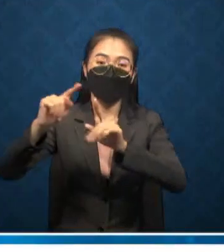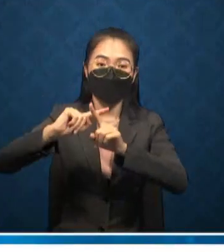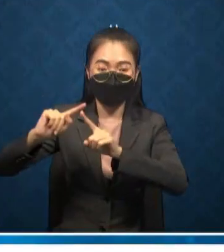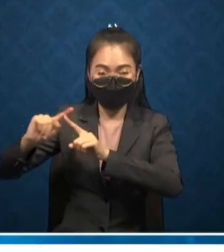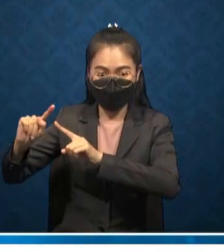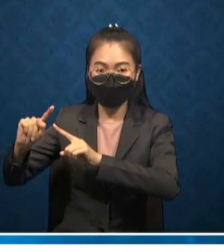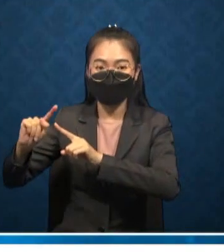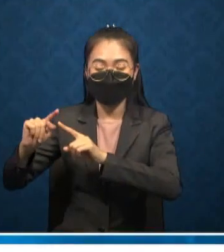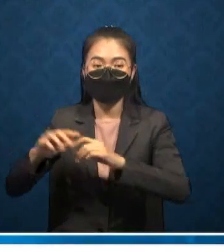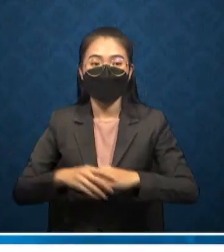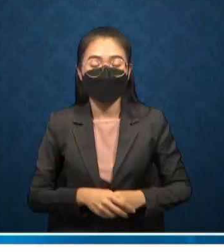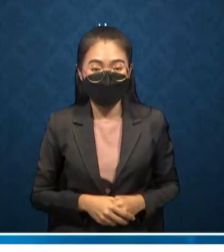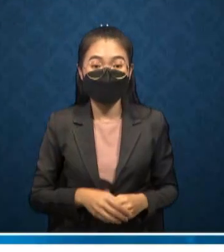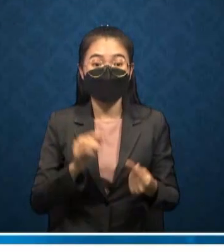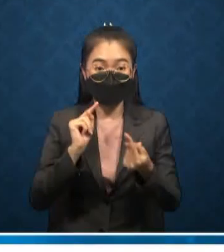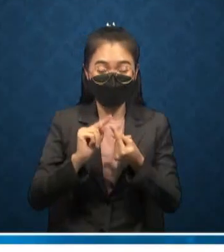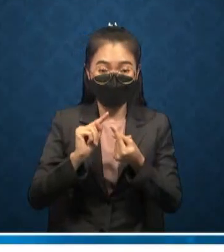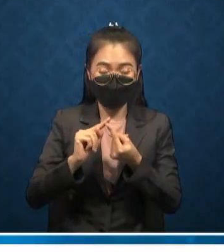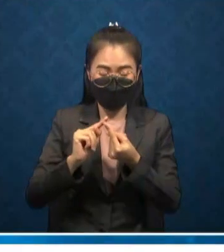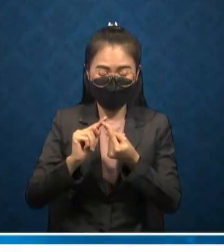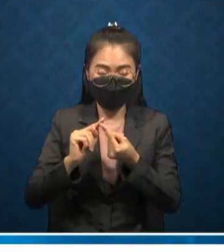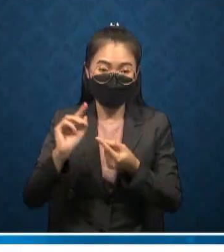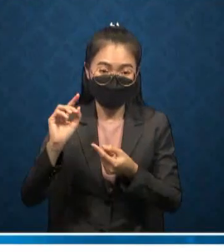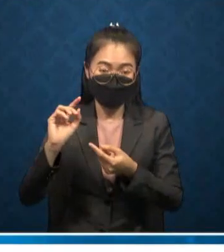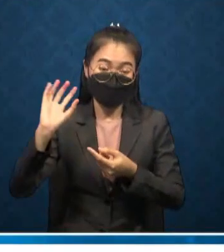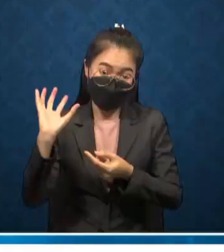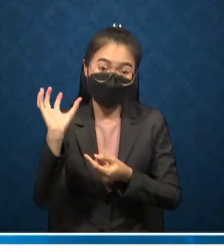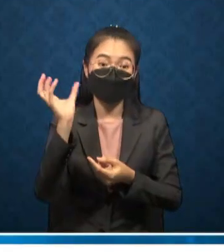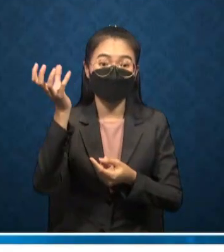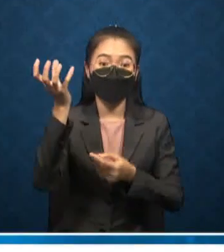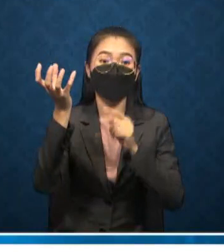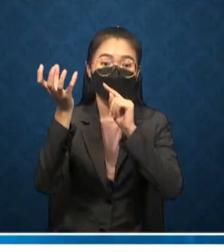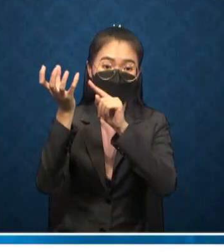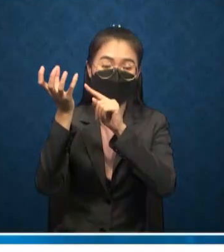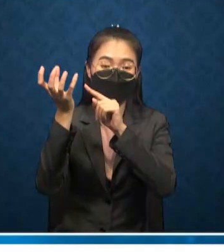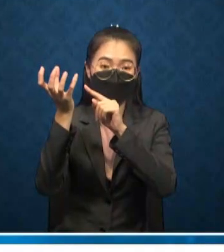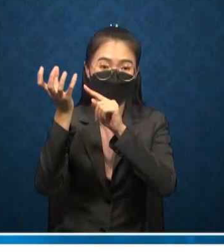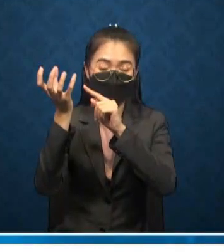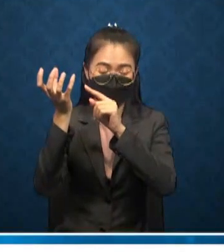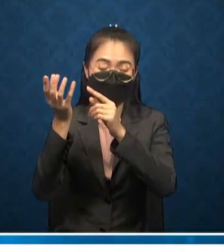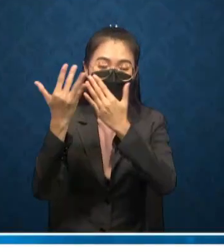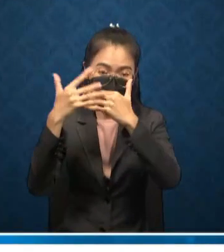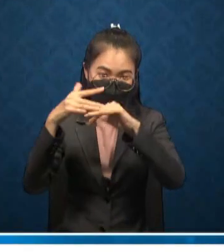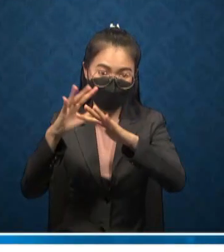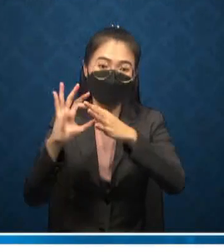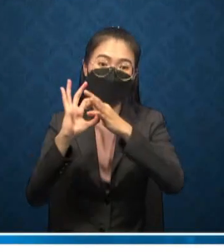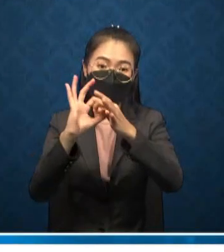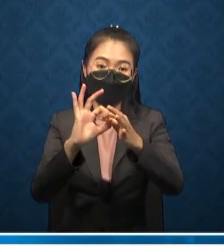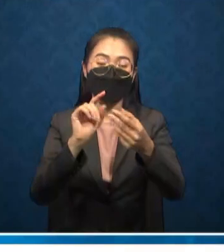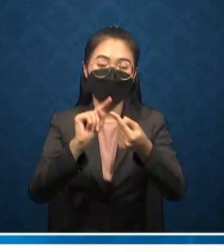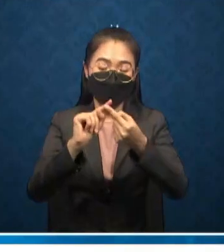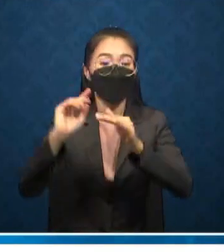ท้องถิ่นนะคะในระดับสากลค่ะสอดคล้องกับเป้าหมายการพัฒนาที่ยั่งยืน HD